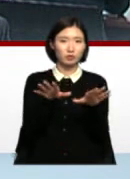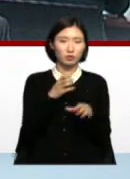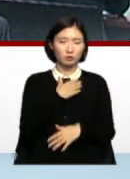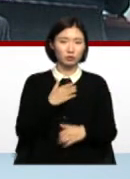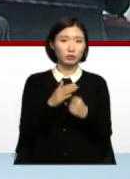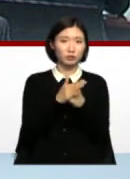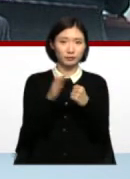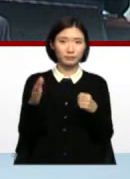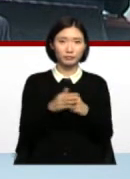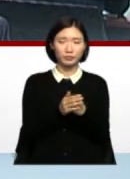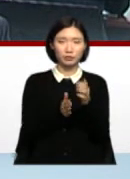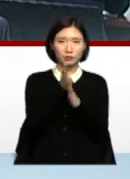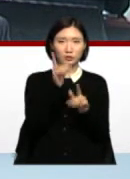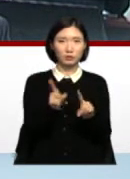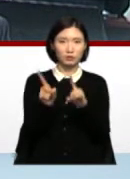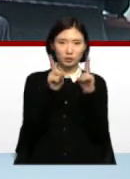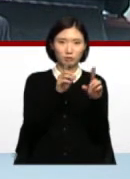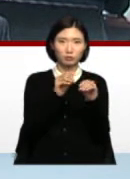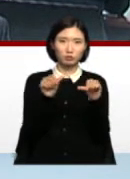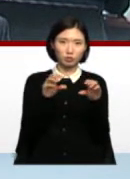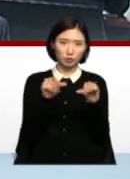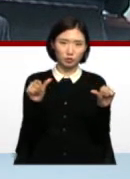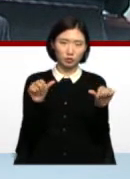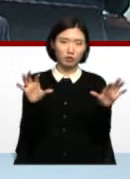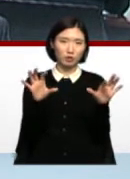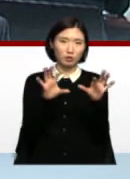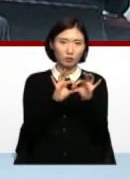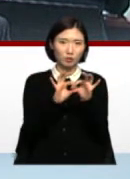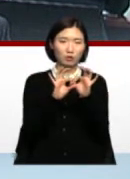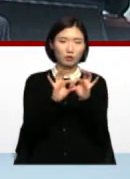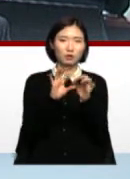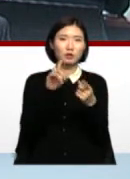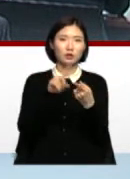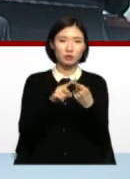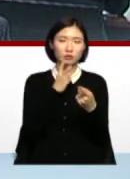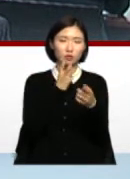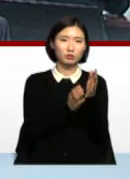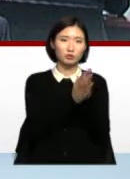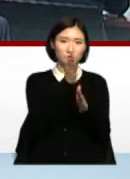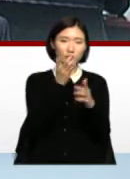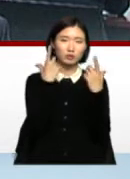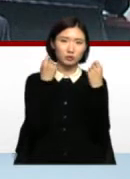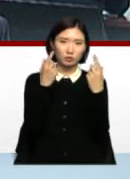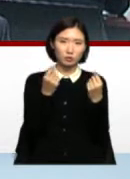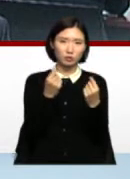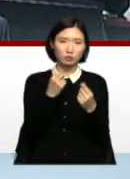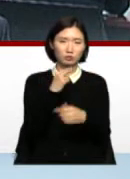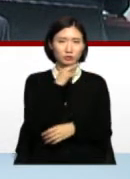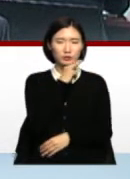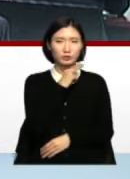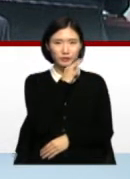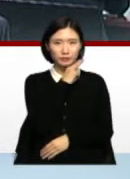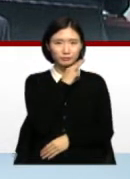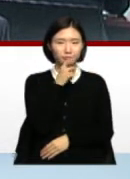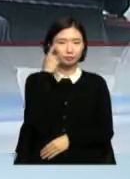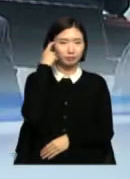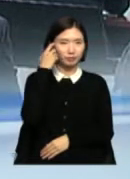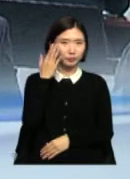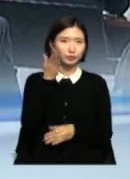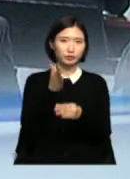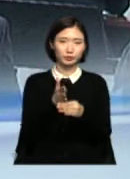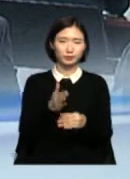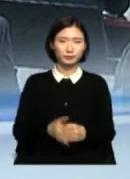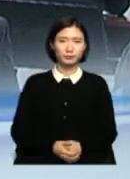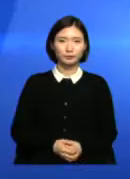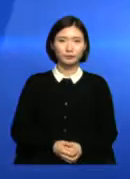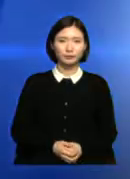때문인데 도시재생과 부동산과의 연관관계에 대해 서울시는 지속적으로 의문을 제기하고 있습니다. 엄종규